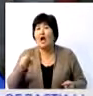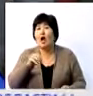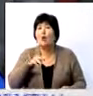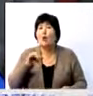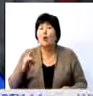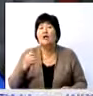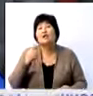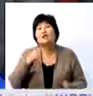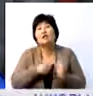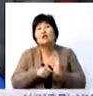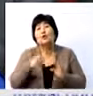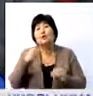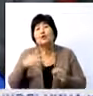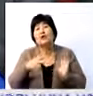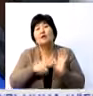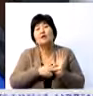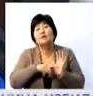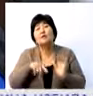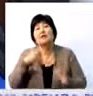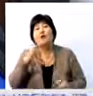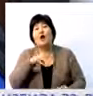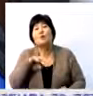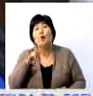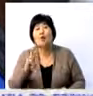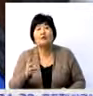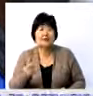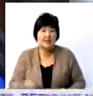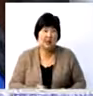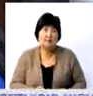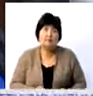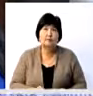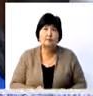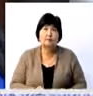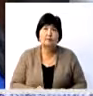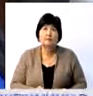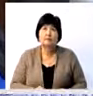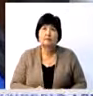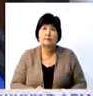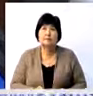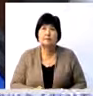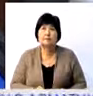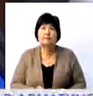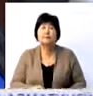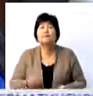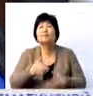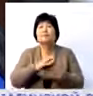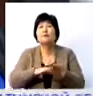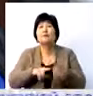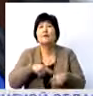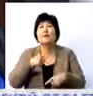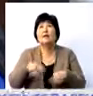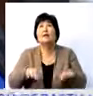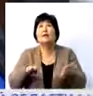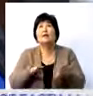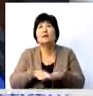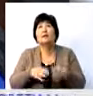на 658,2 миллионов тенге. В течение 2018 года пытаемся продлить срок действия контракта, в соответствии